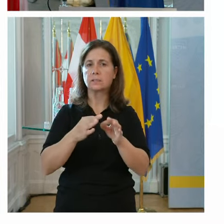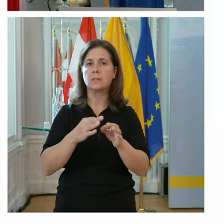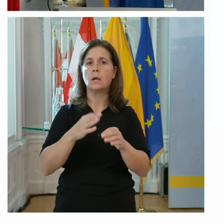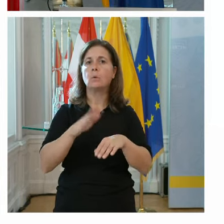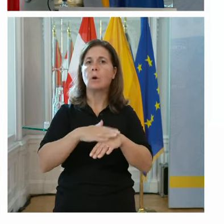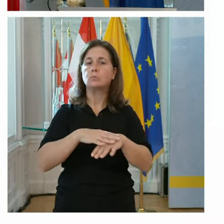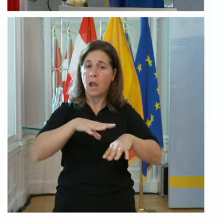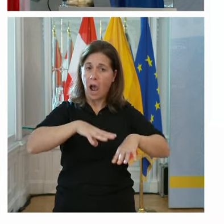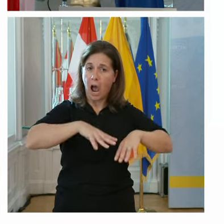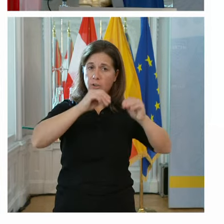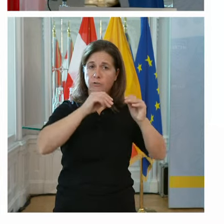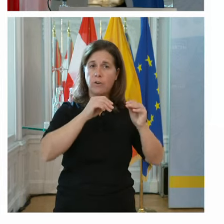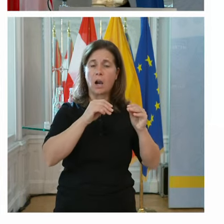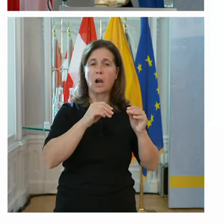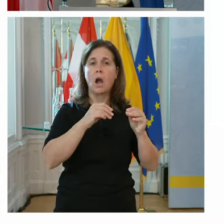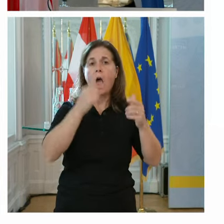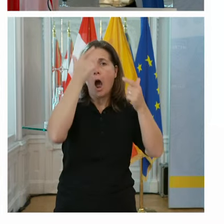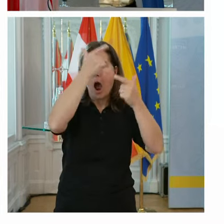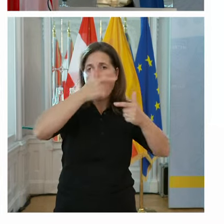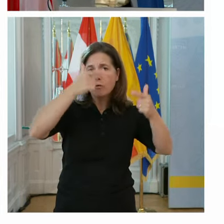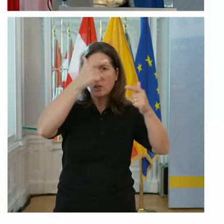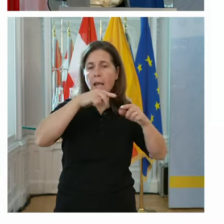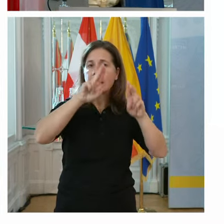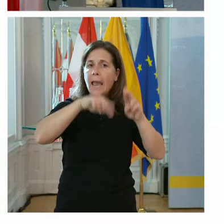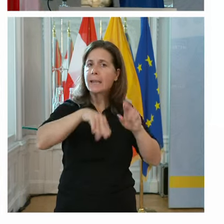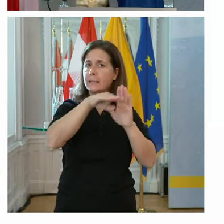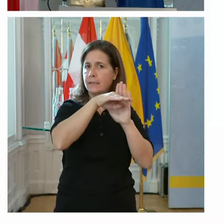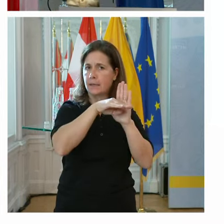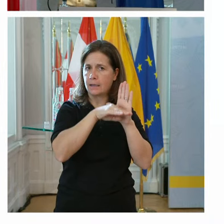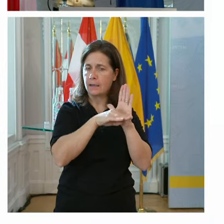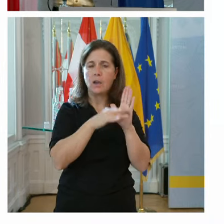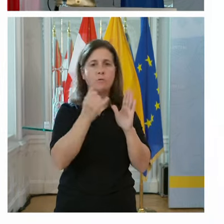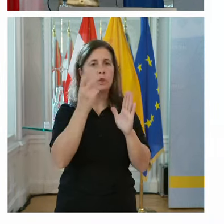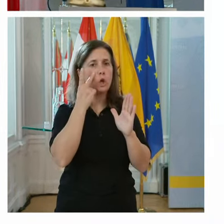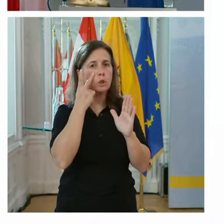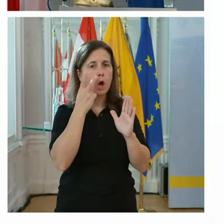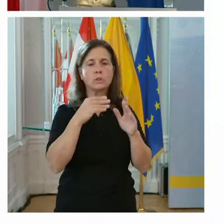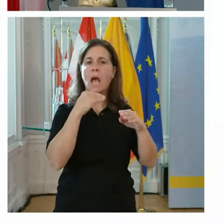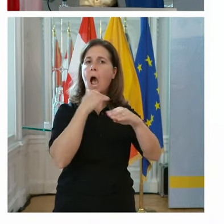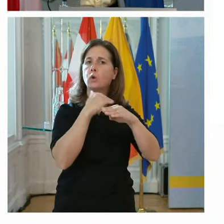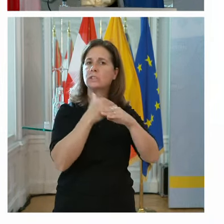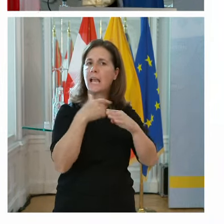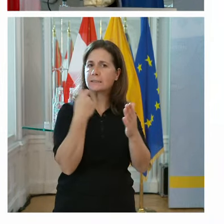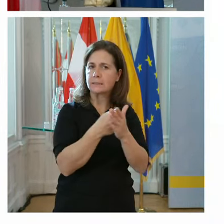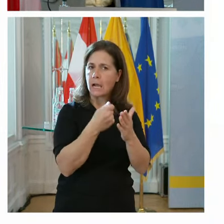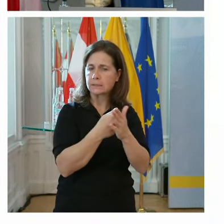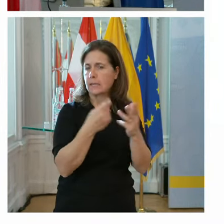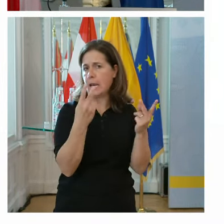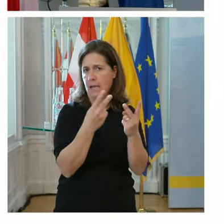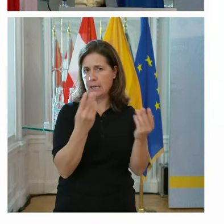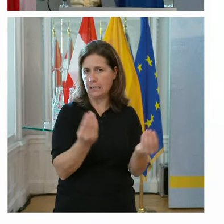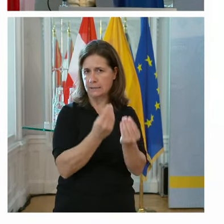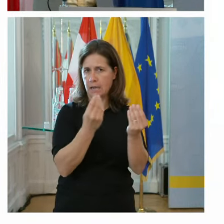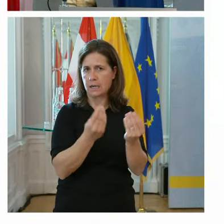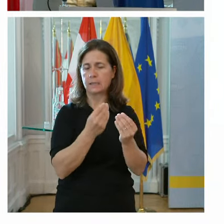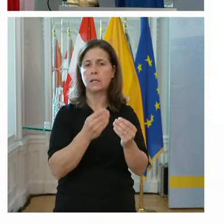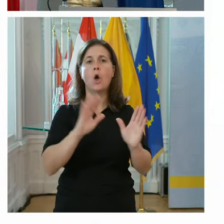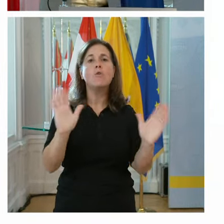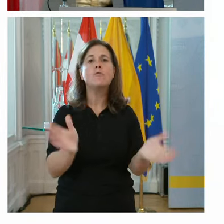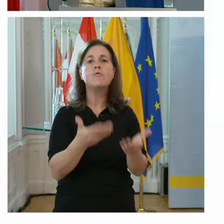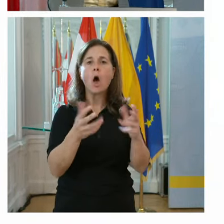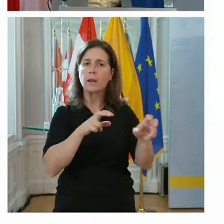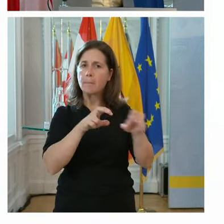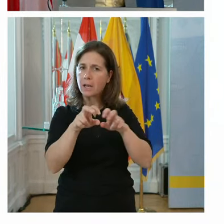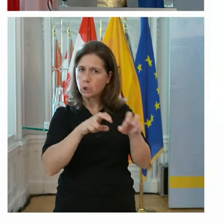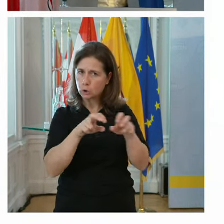an wirklich am Anfang, wir klären auf über rechtliche Rahmenbedingungen. Wie schaut es denn aus mit Ausgleichstaxe und Ähnlichem? Wir schauen uns das Fördermanagement